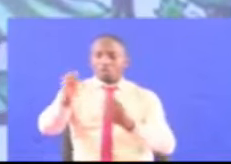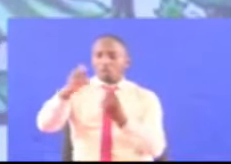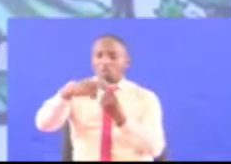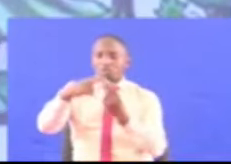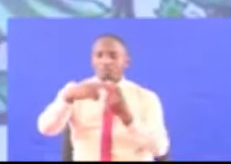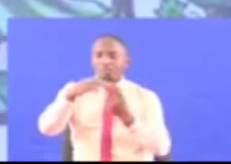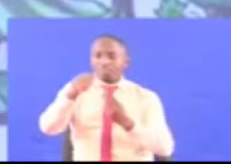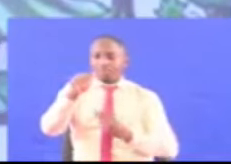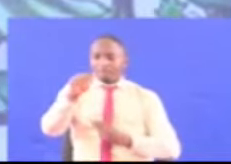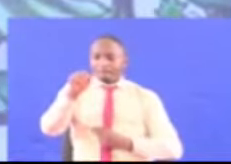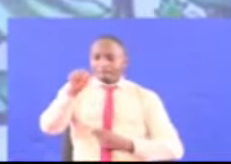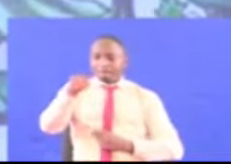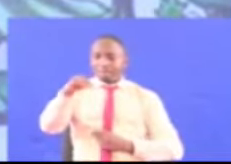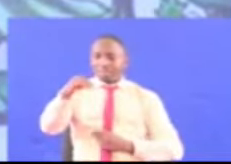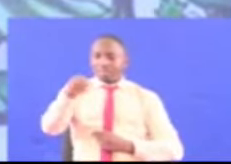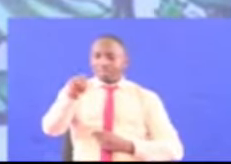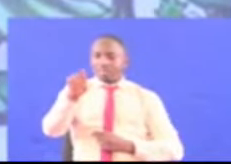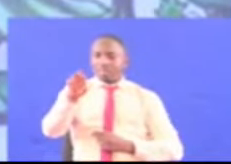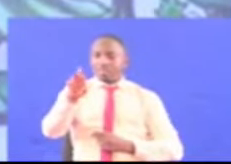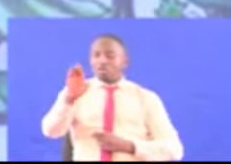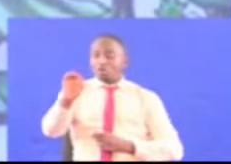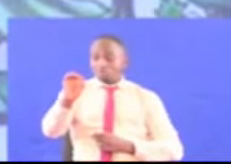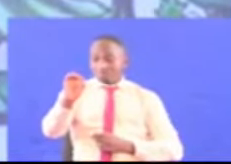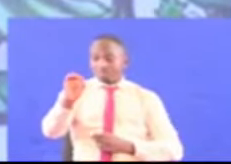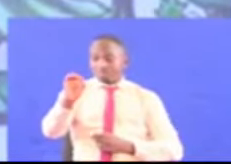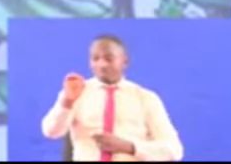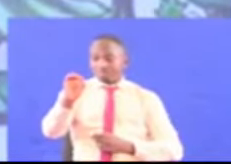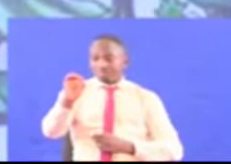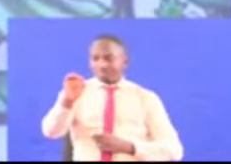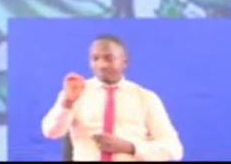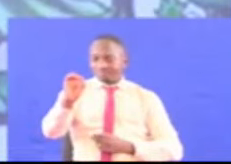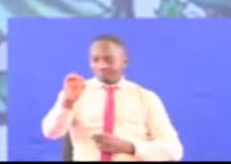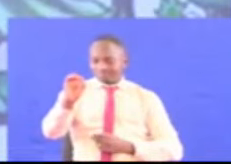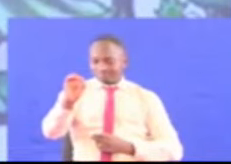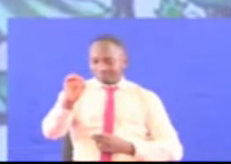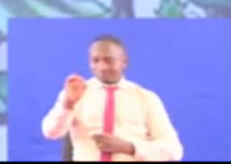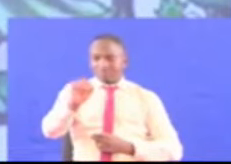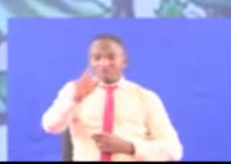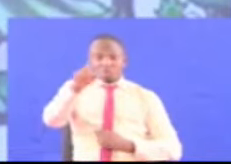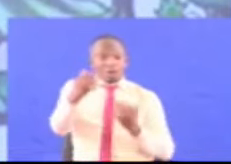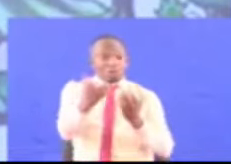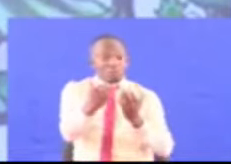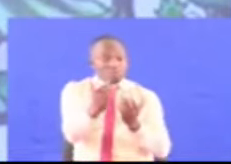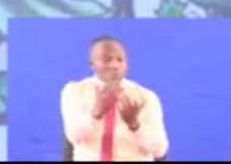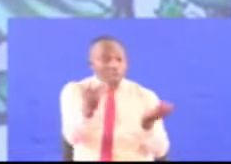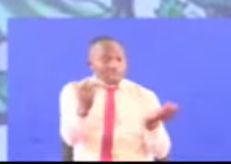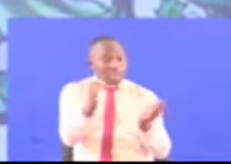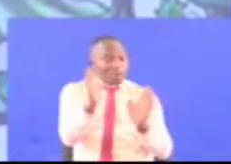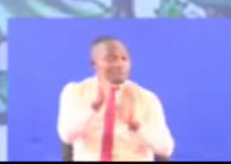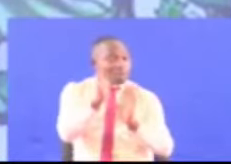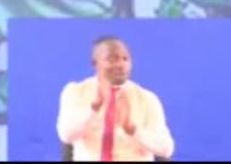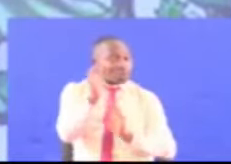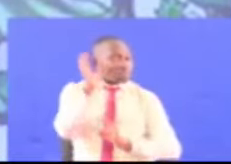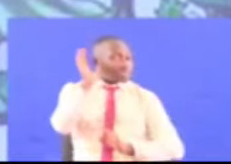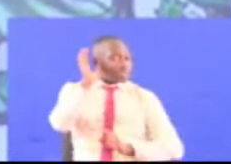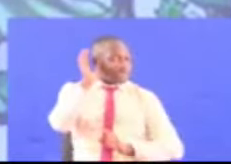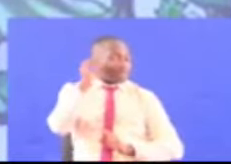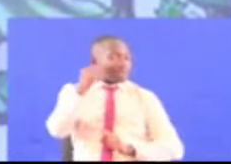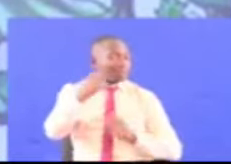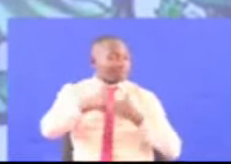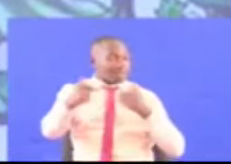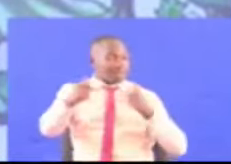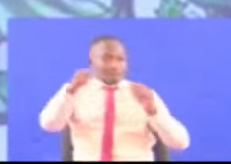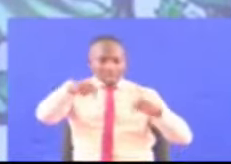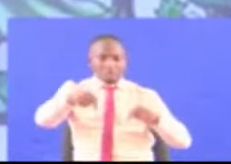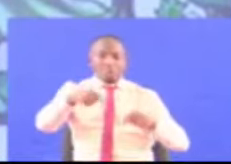Dr. Asharoz Migiro. Na watu wengi hawajawahi kunisikia nikimtaja, lakini leo